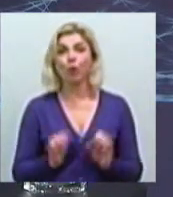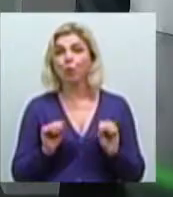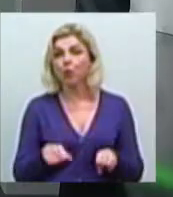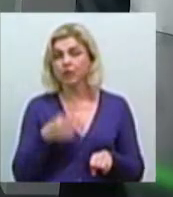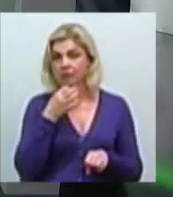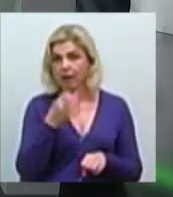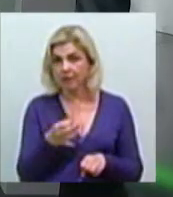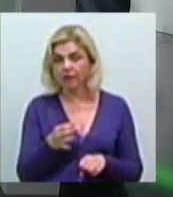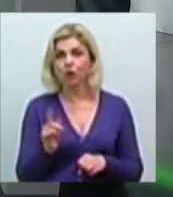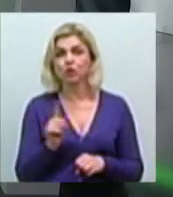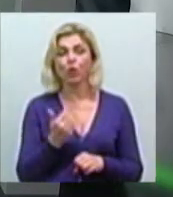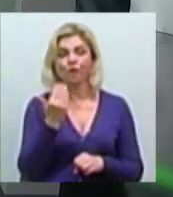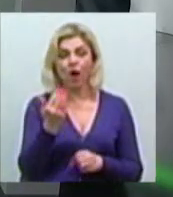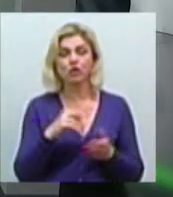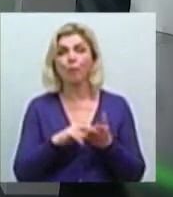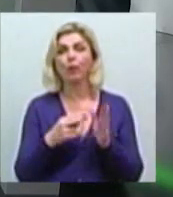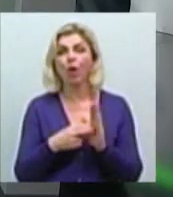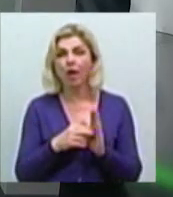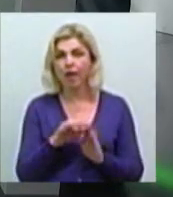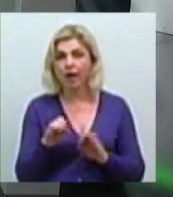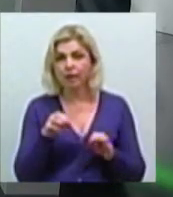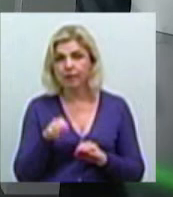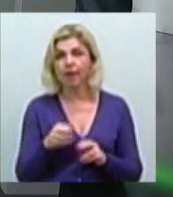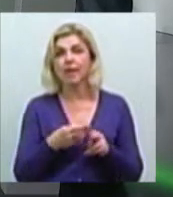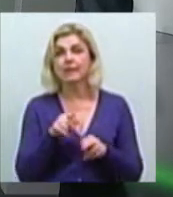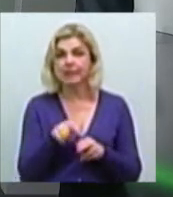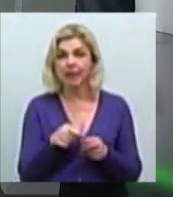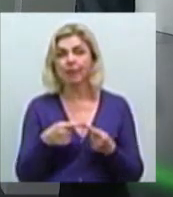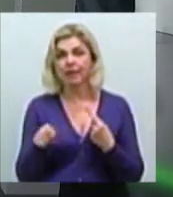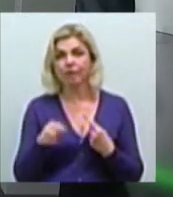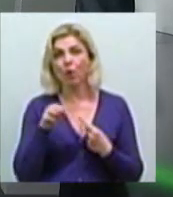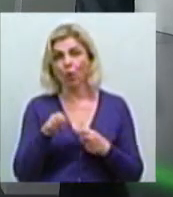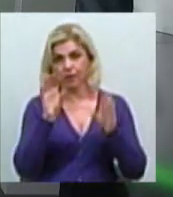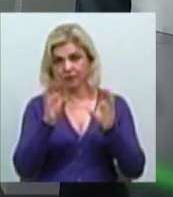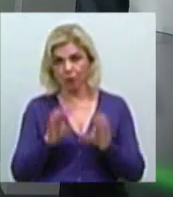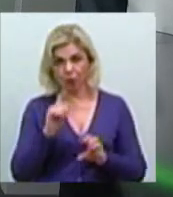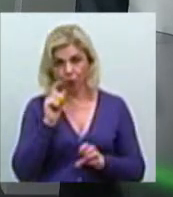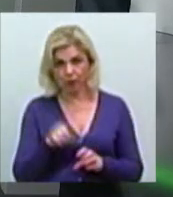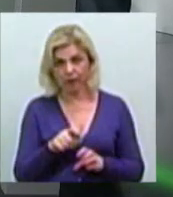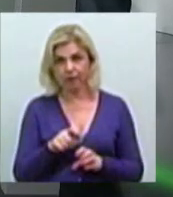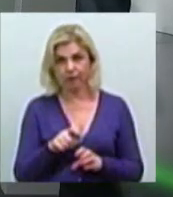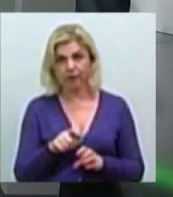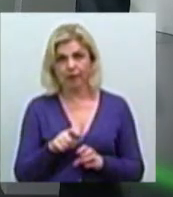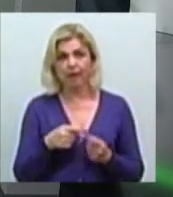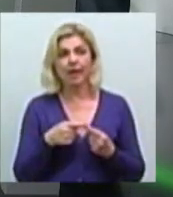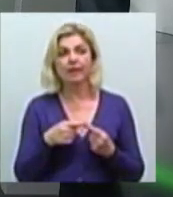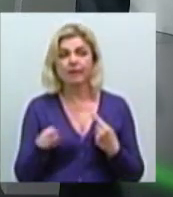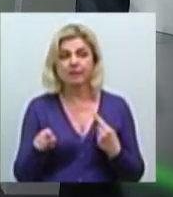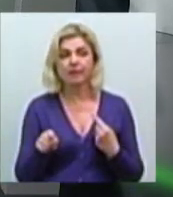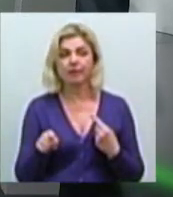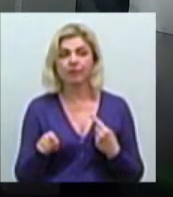сказати, що ваш проєкт саме цим різниця від закону України? Тобто саме в цьому різниця